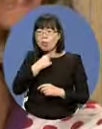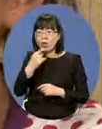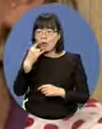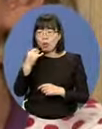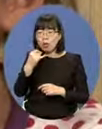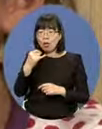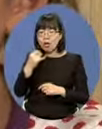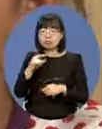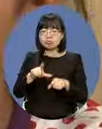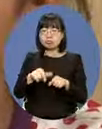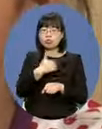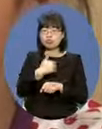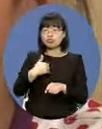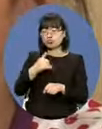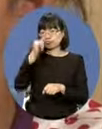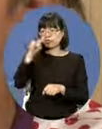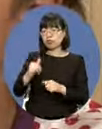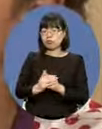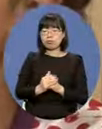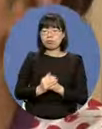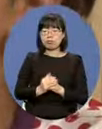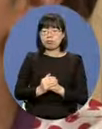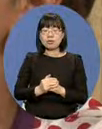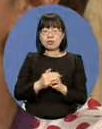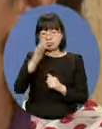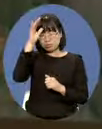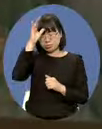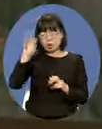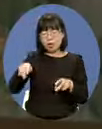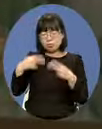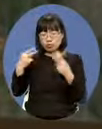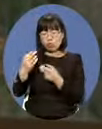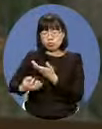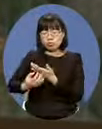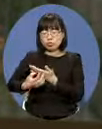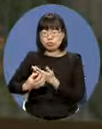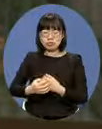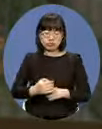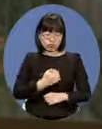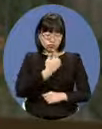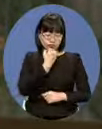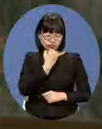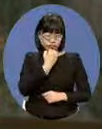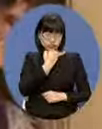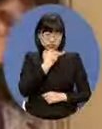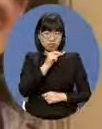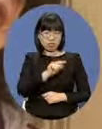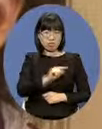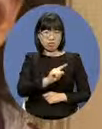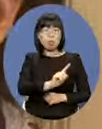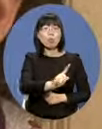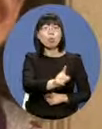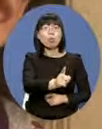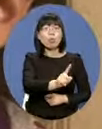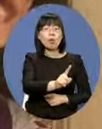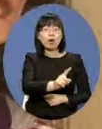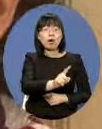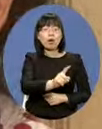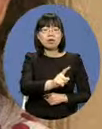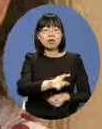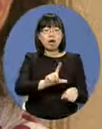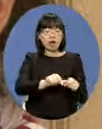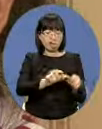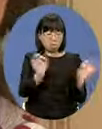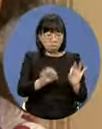아직 시간 있다고 했잖아. 라면 끓여줘. 라면 같은 소리 하고 있네. 그까짓 거